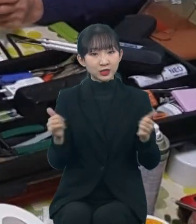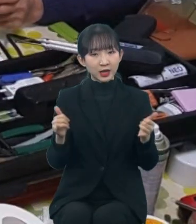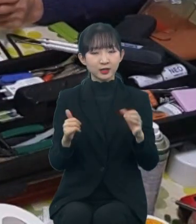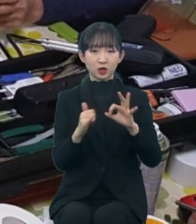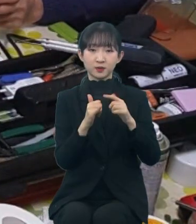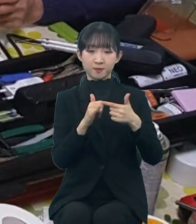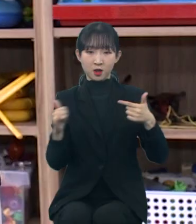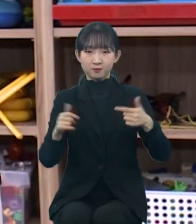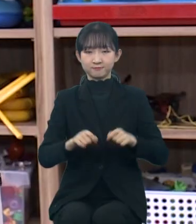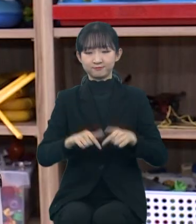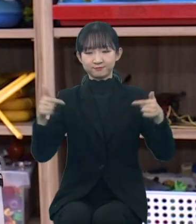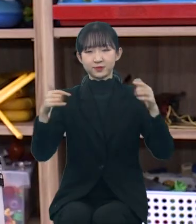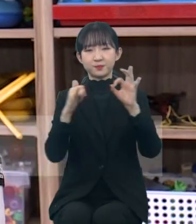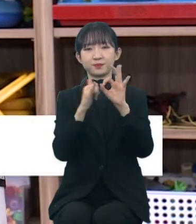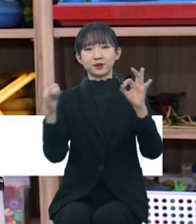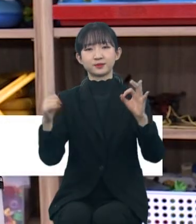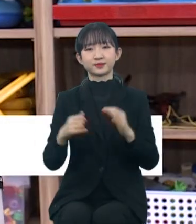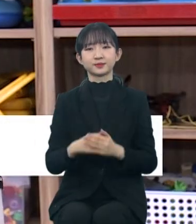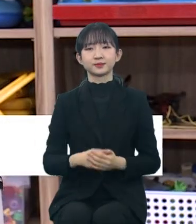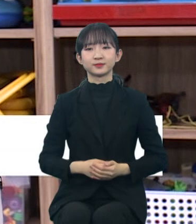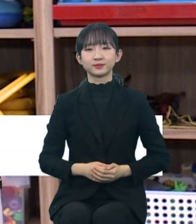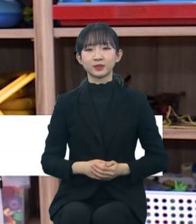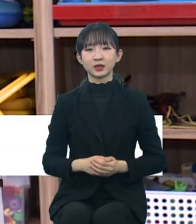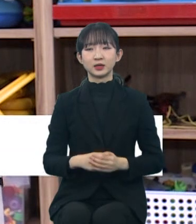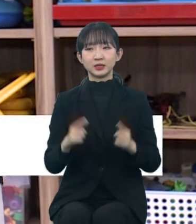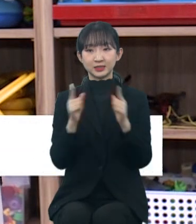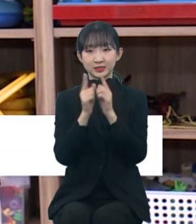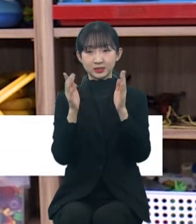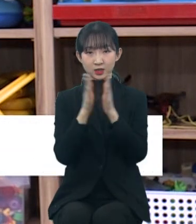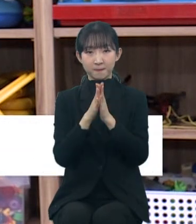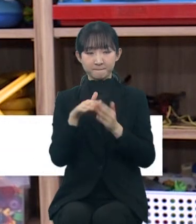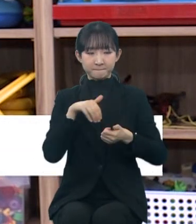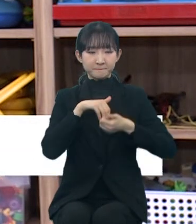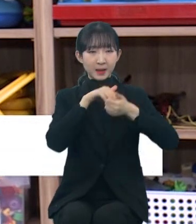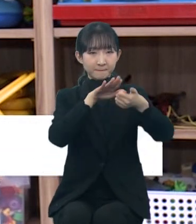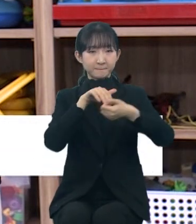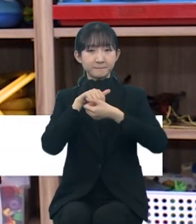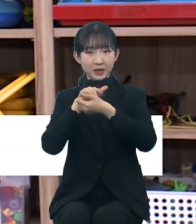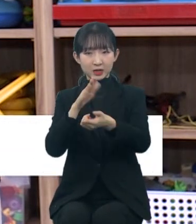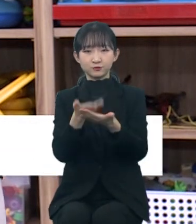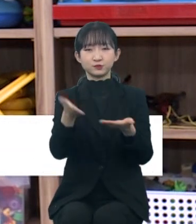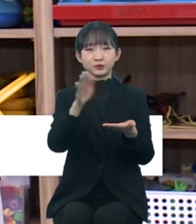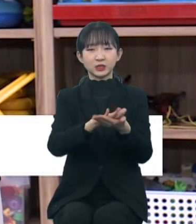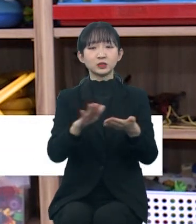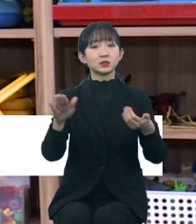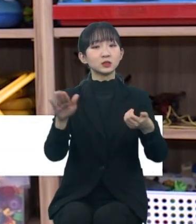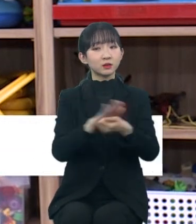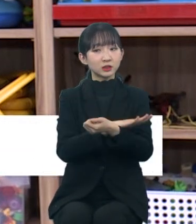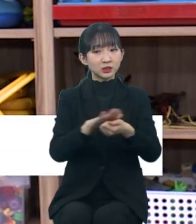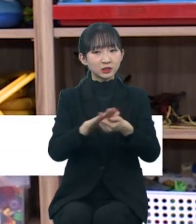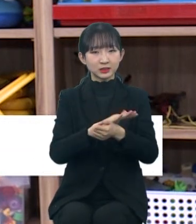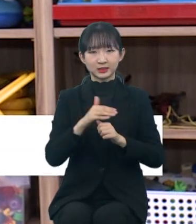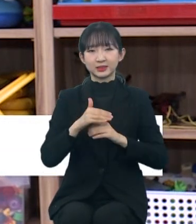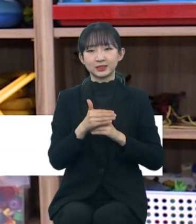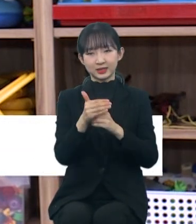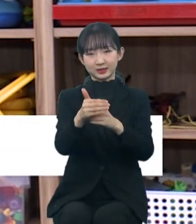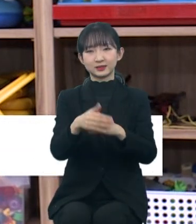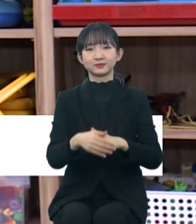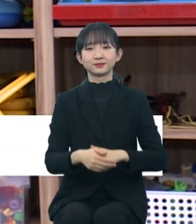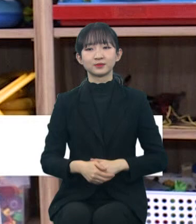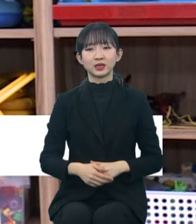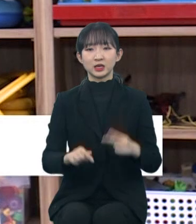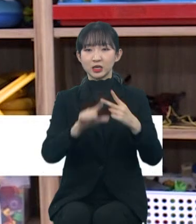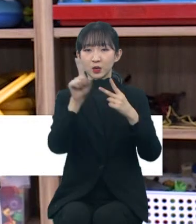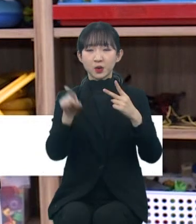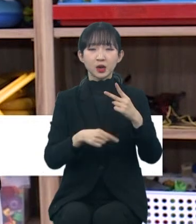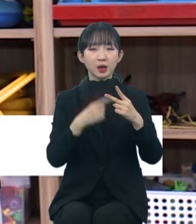늘렸습니다. 출장 수리 서비스를 앞으로 이제 진행을 해갈 예정인데요.